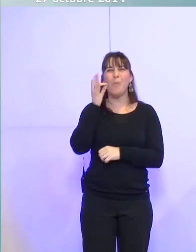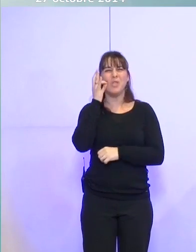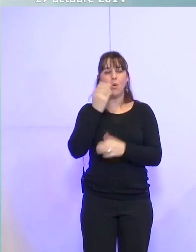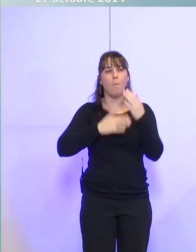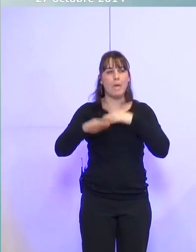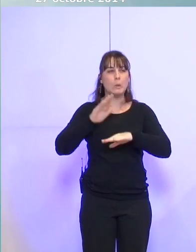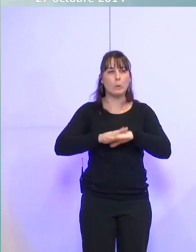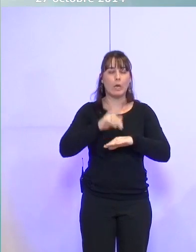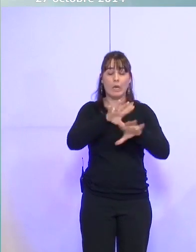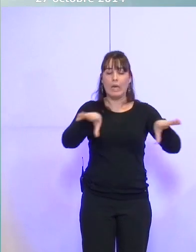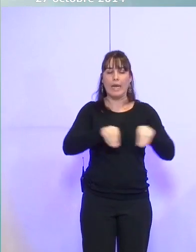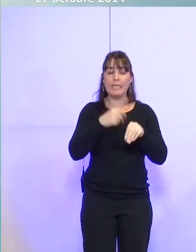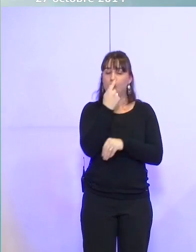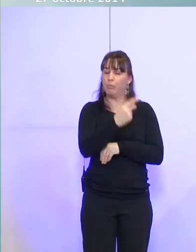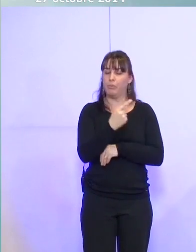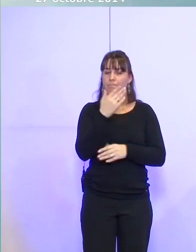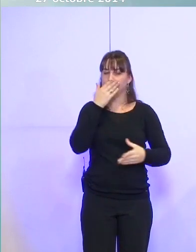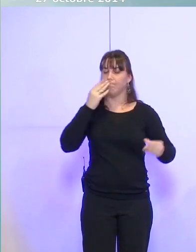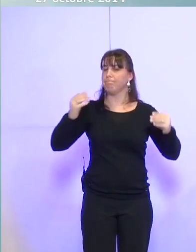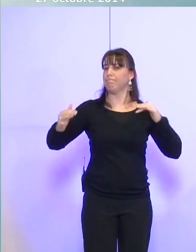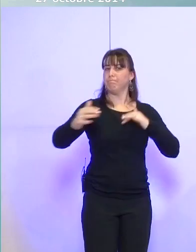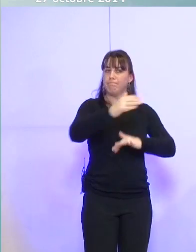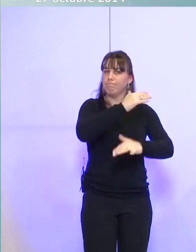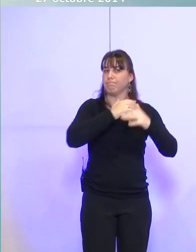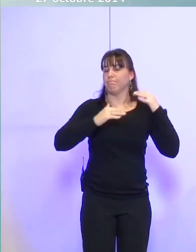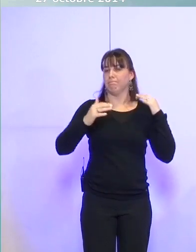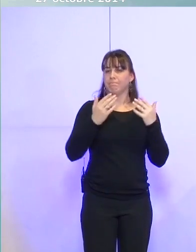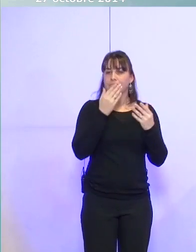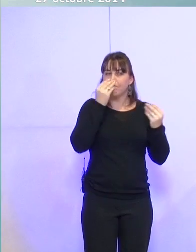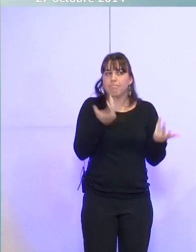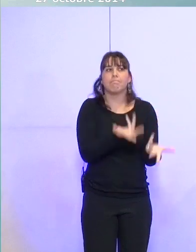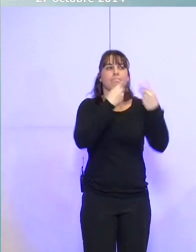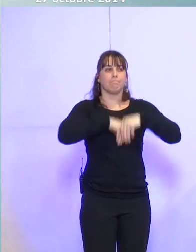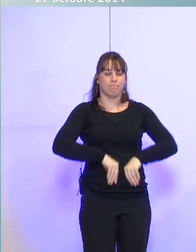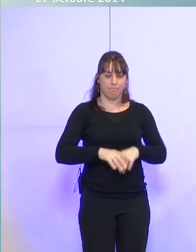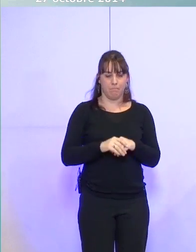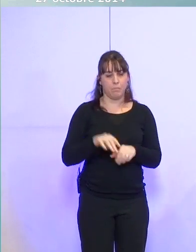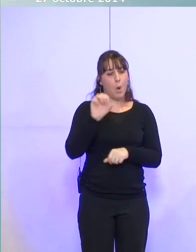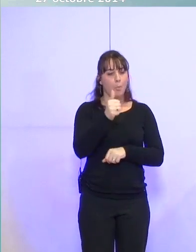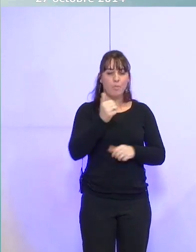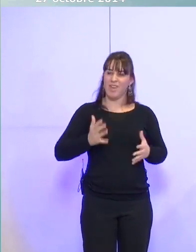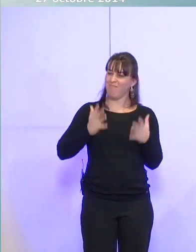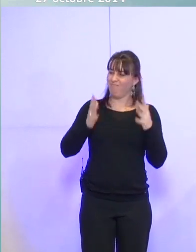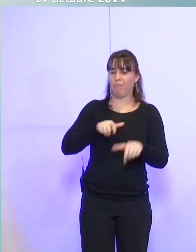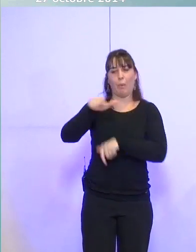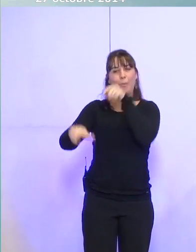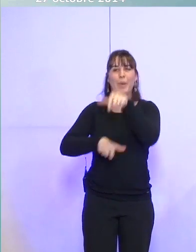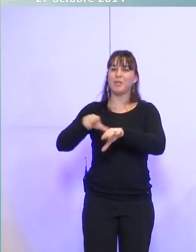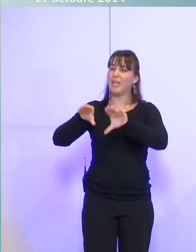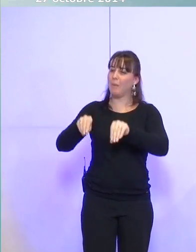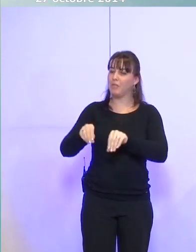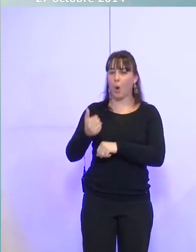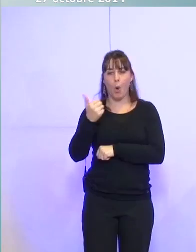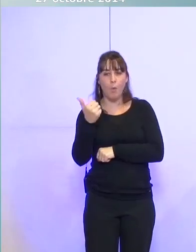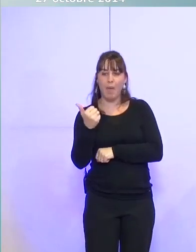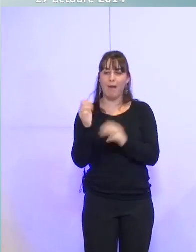d'esprit régnant dans votre équipe municipale. Tout d'abord, vous vous arrogez le droit de décider comment les habitants doivent se